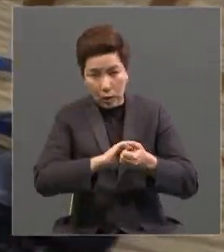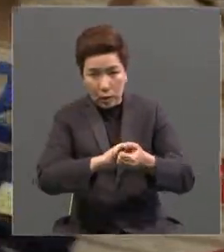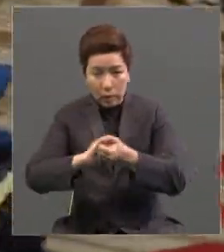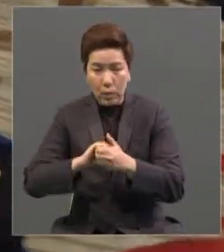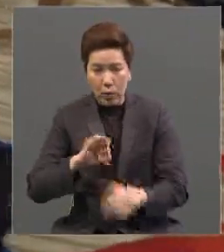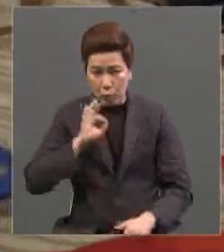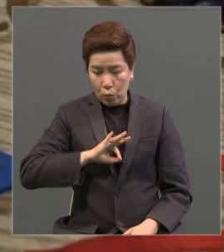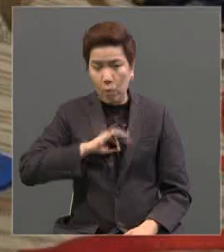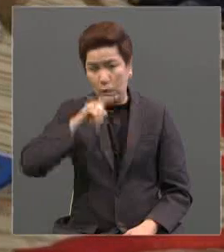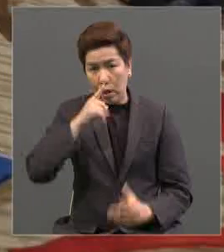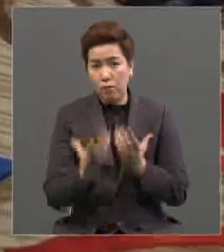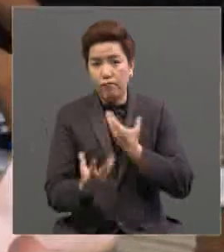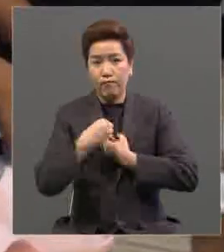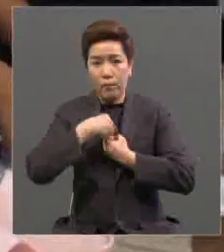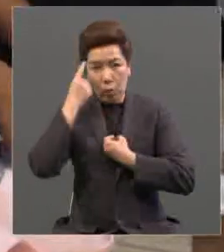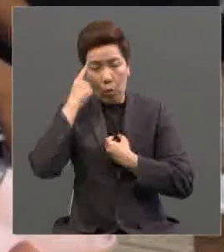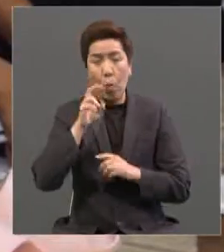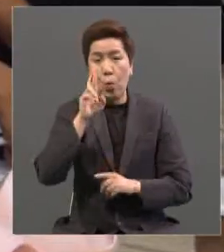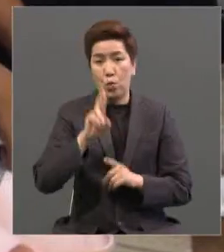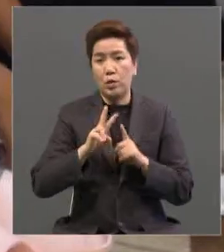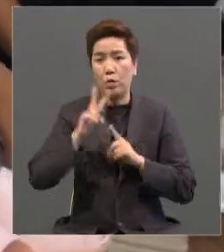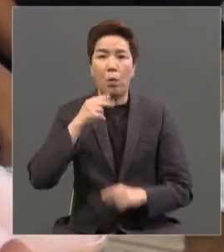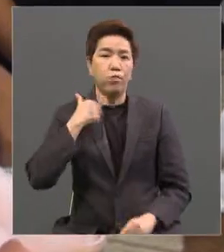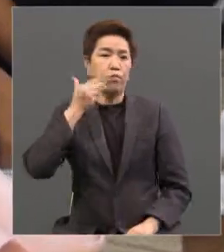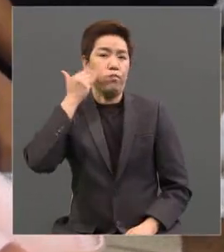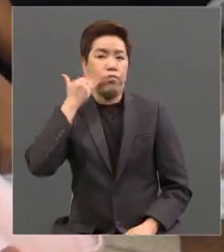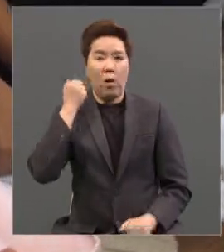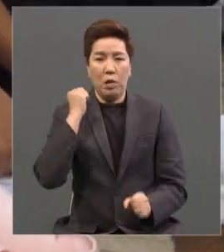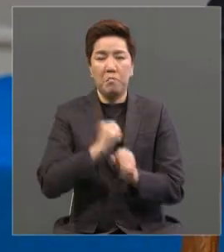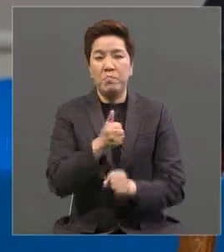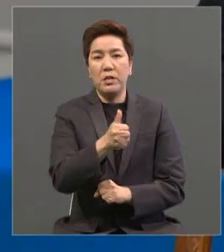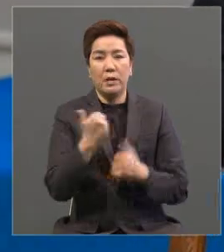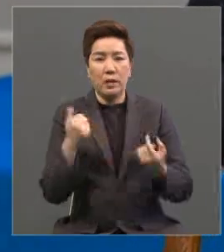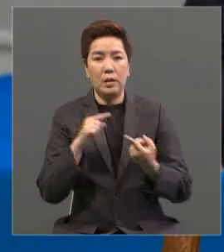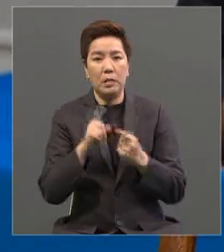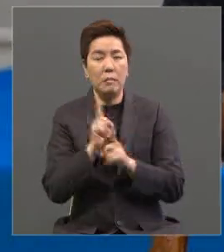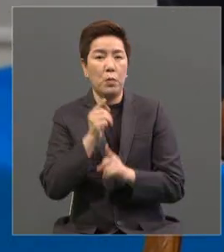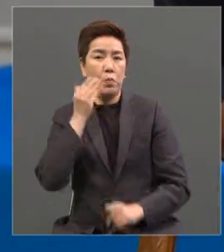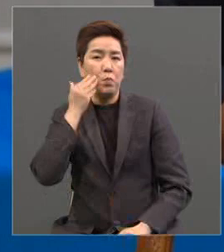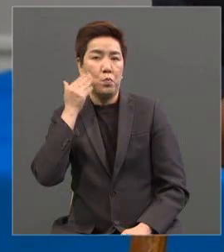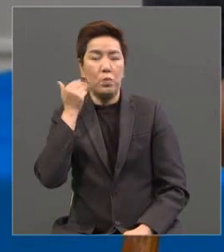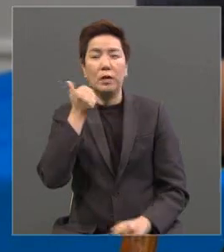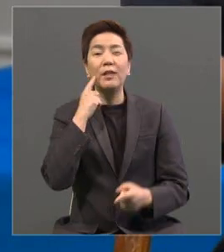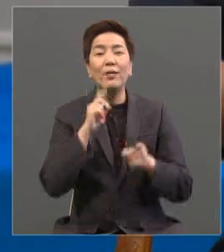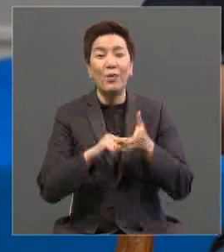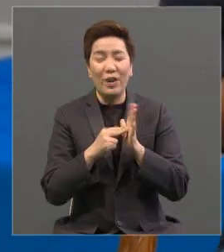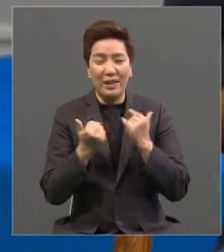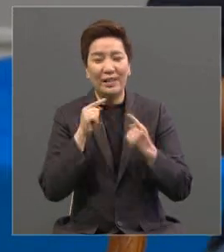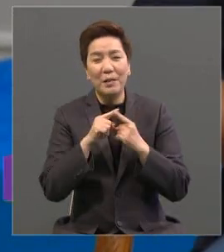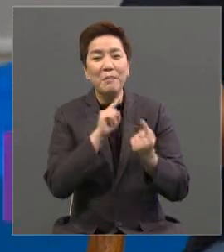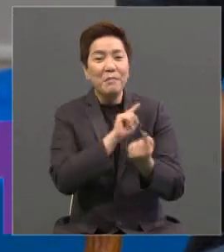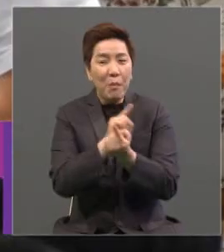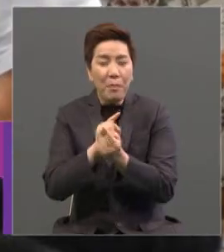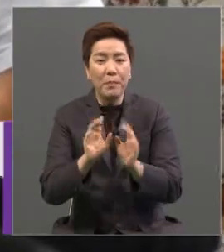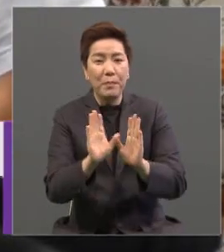สามัคคีและสำนึกความเป็นไทยรุ่นที่ 2หรือเด็กอวดวงเล็บทำนะดีนะจริงๆอ่านว่าเด็กอวดดีนะครับพร้อมกับพบปะ